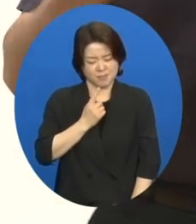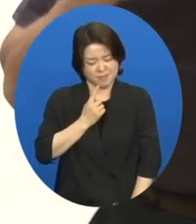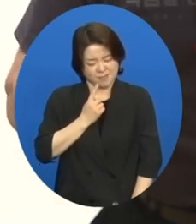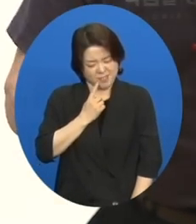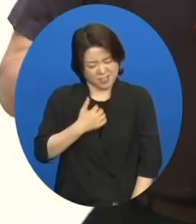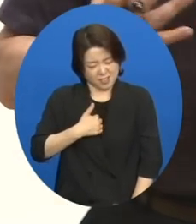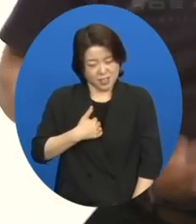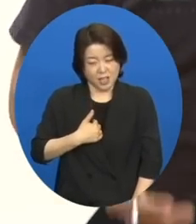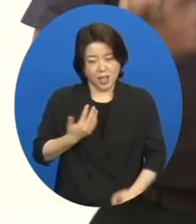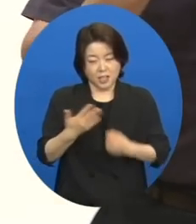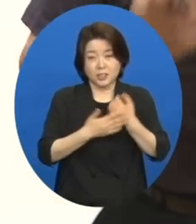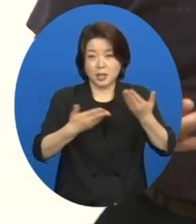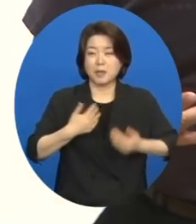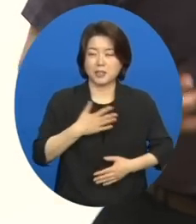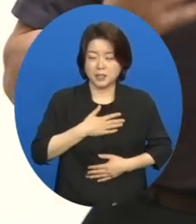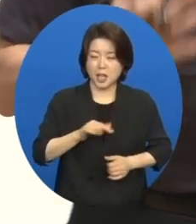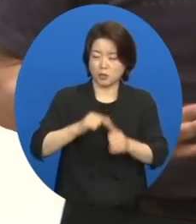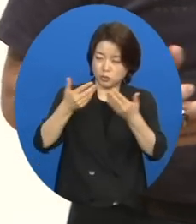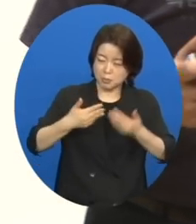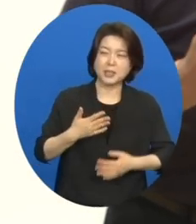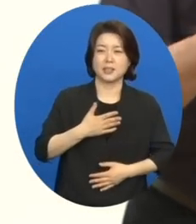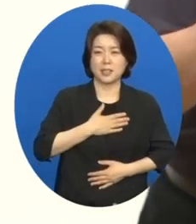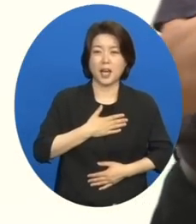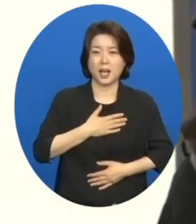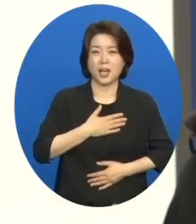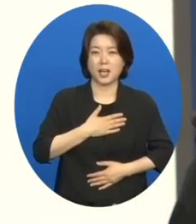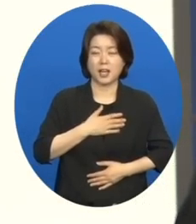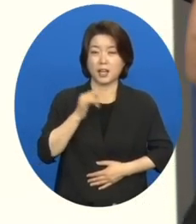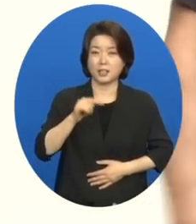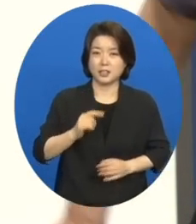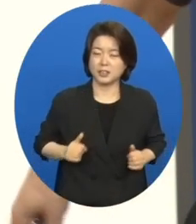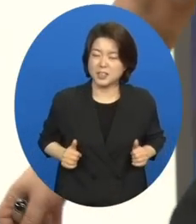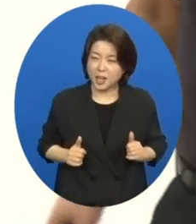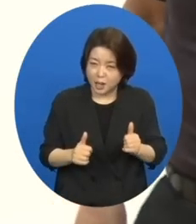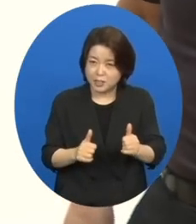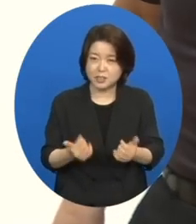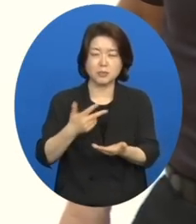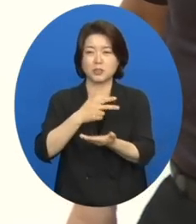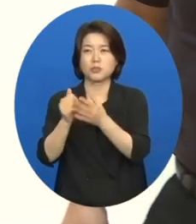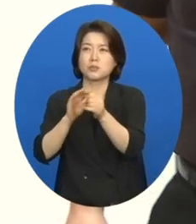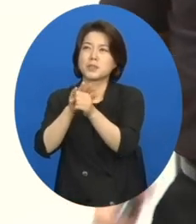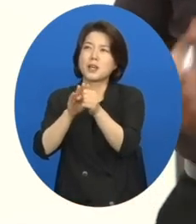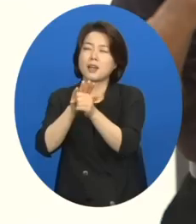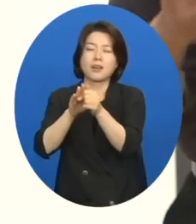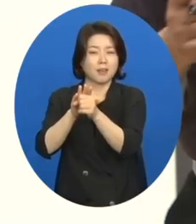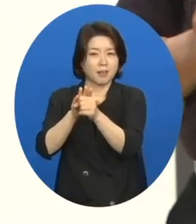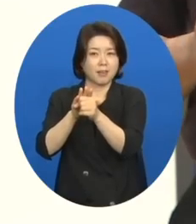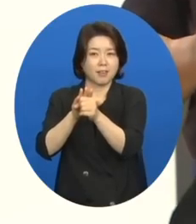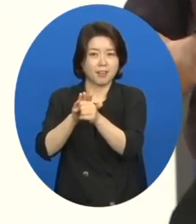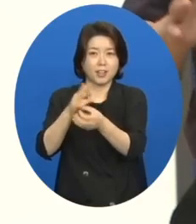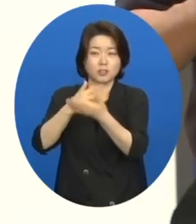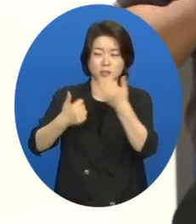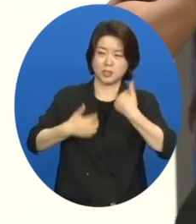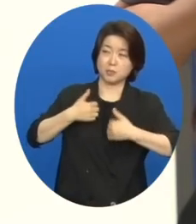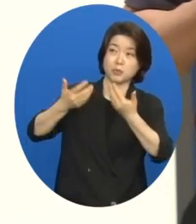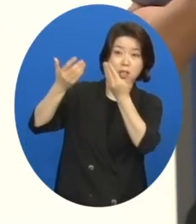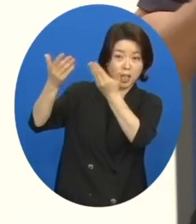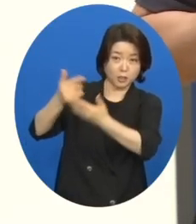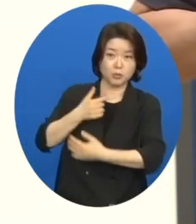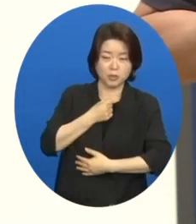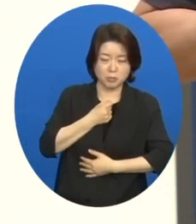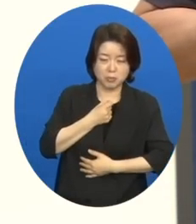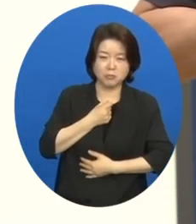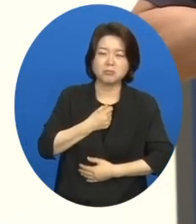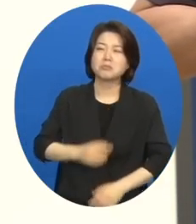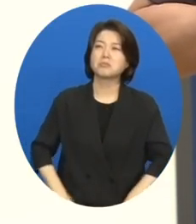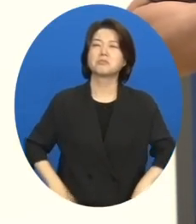은혜 받은 나, 구원 받은 나 이것으로 그렇게 열심히 주님을 사랑하면서 주님 기쁘시게 하겠다던 잘난